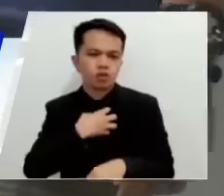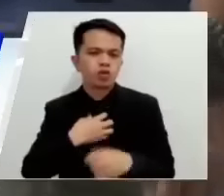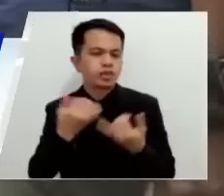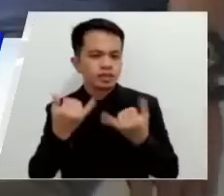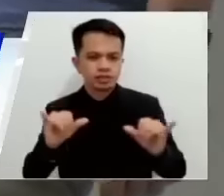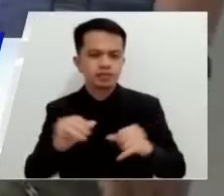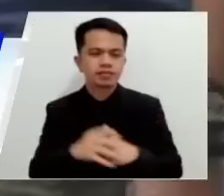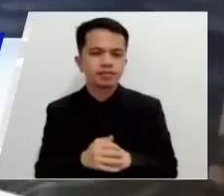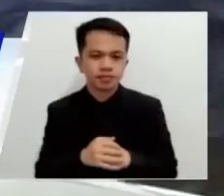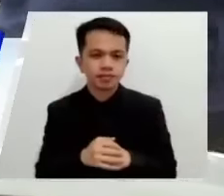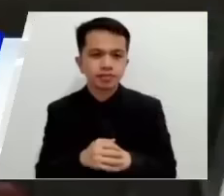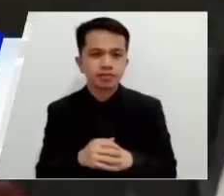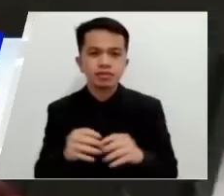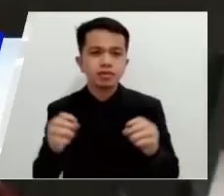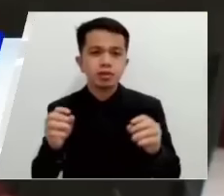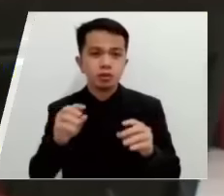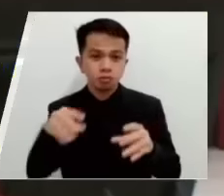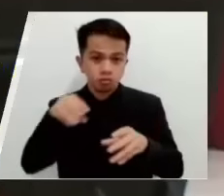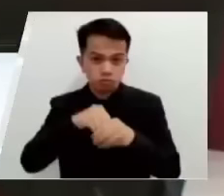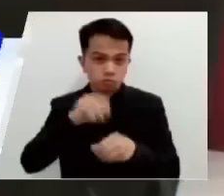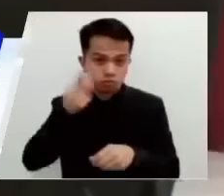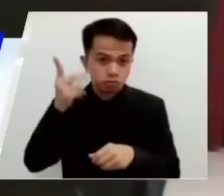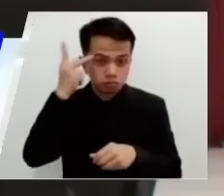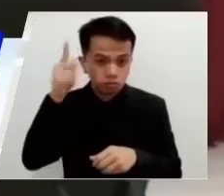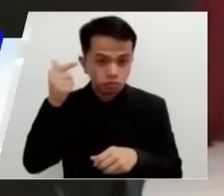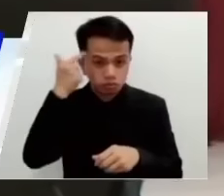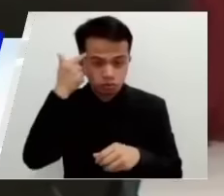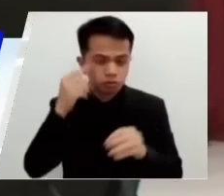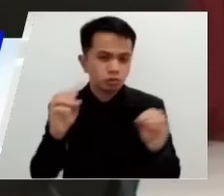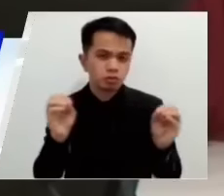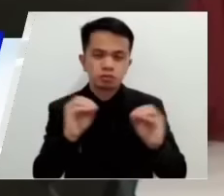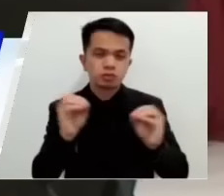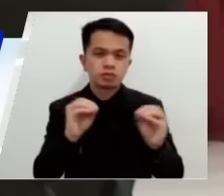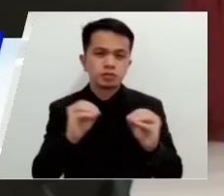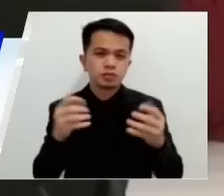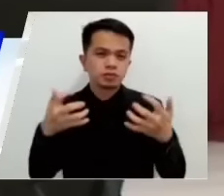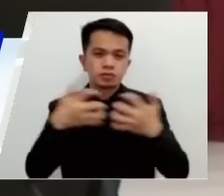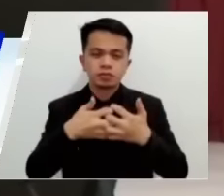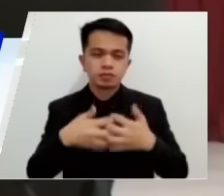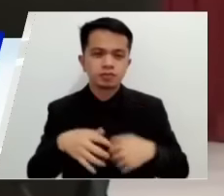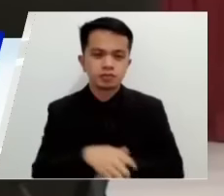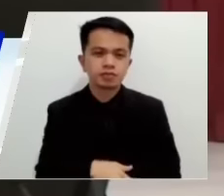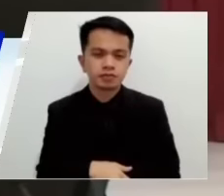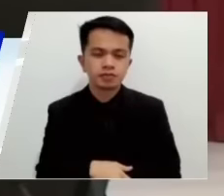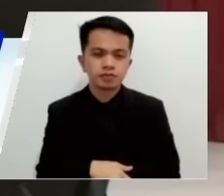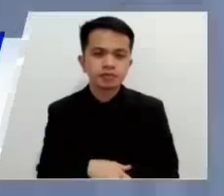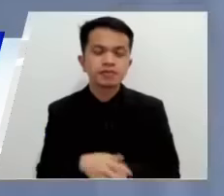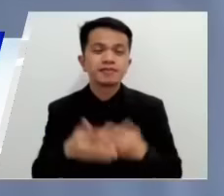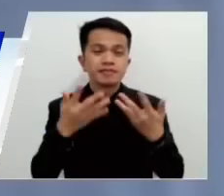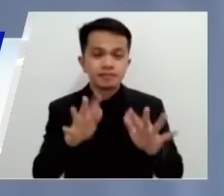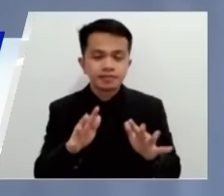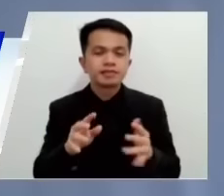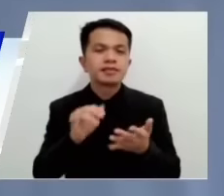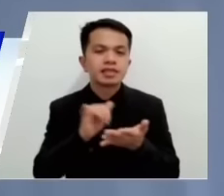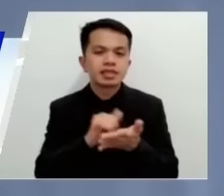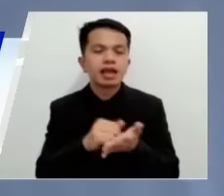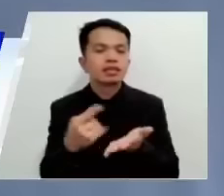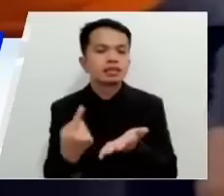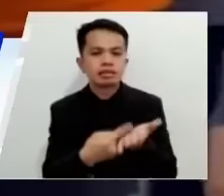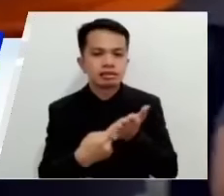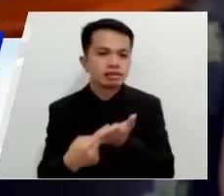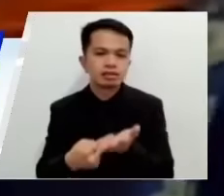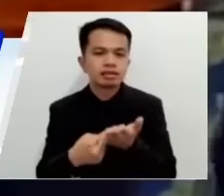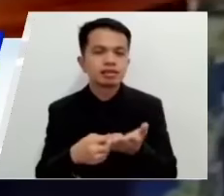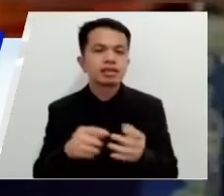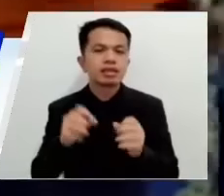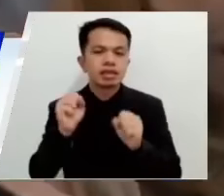walang halong politika ang pagpapaharap kay Kibuloy sa justice system ng Pilipinas. Pagkatapos ay saka lang tatalakayin ang posibleng paghingi sa kanya